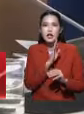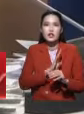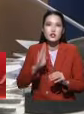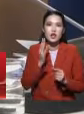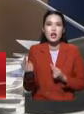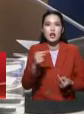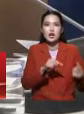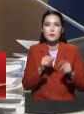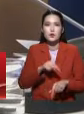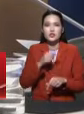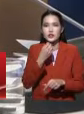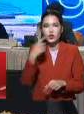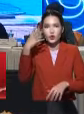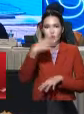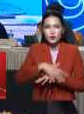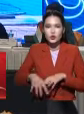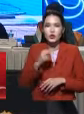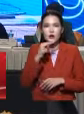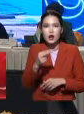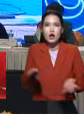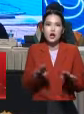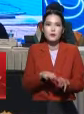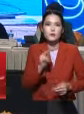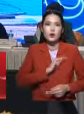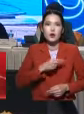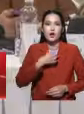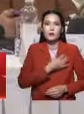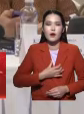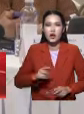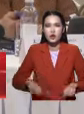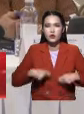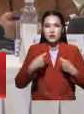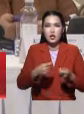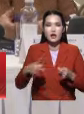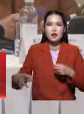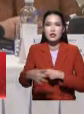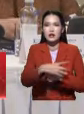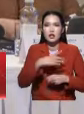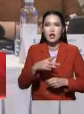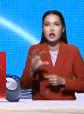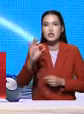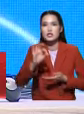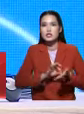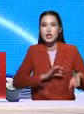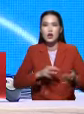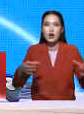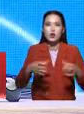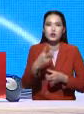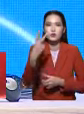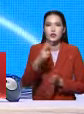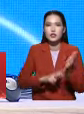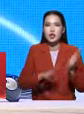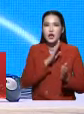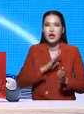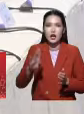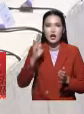бір-бірін жан жақсы түсінетіне тоқталып, мұндай қызметтің маңыздылығын жеткізді. Республика бойынша жедел тергеу тобында 280